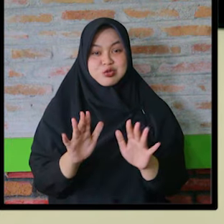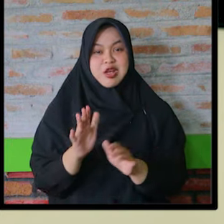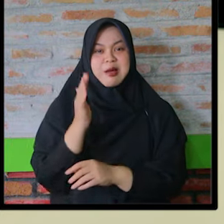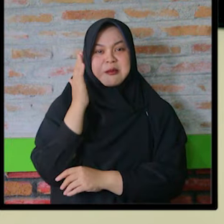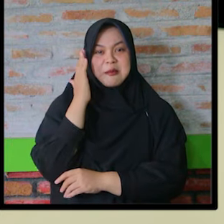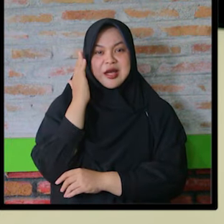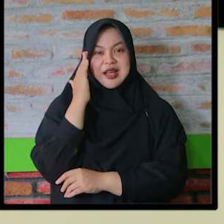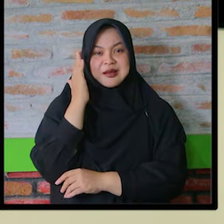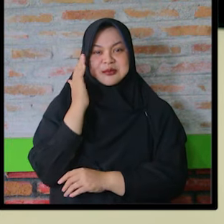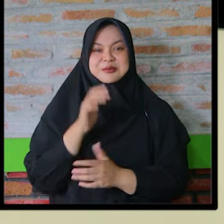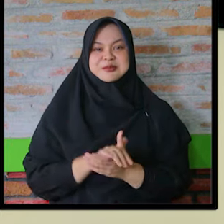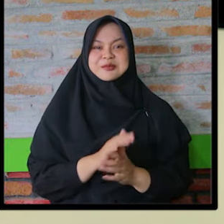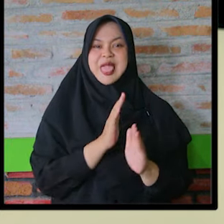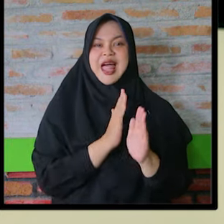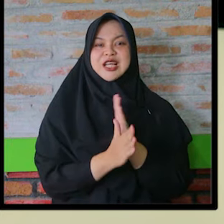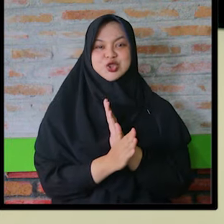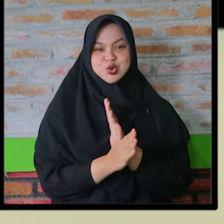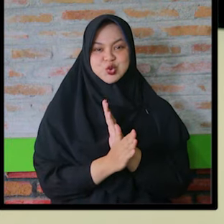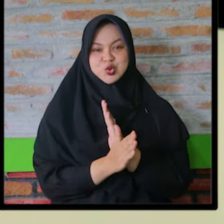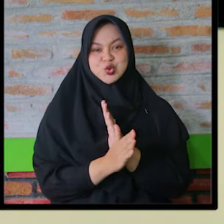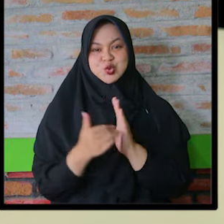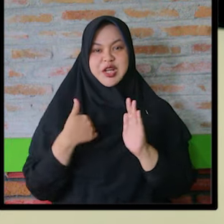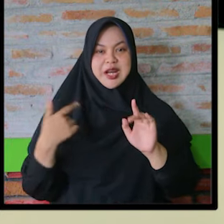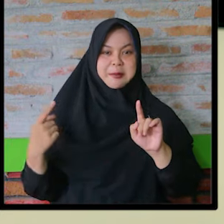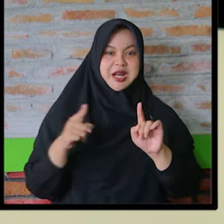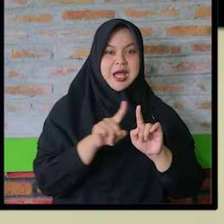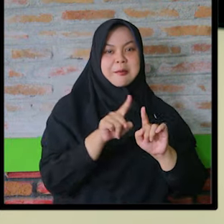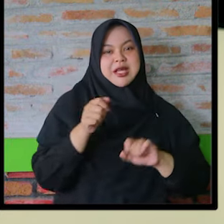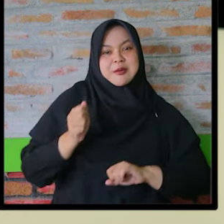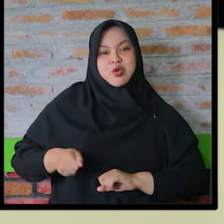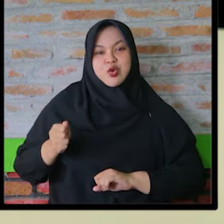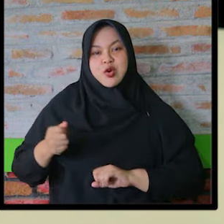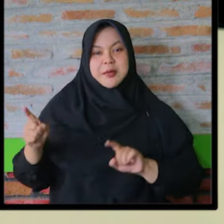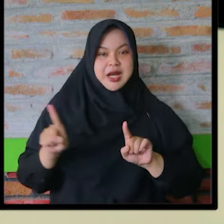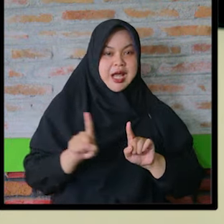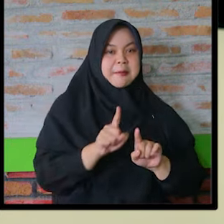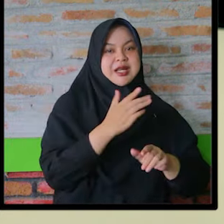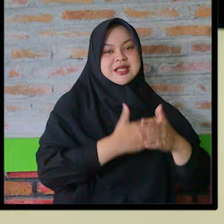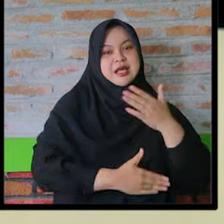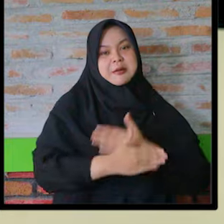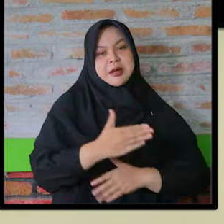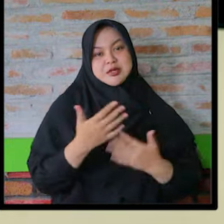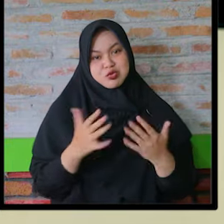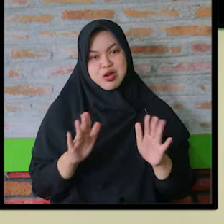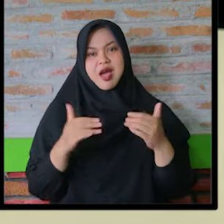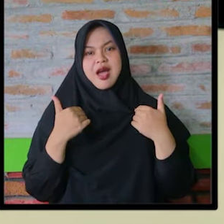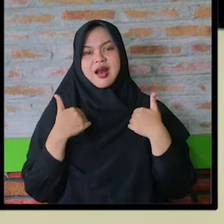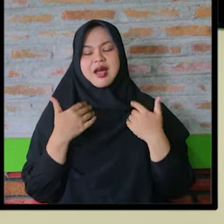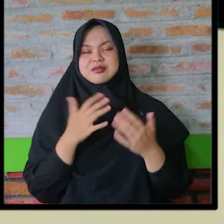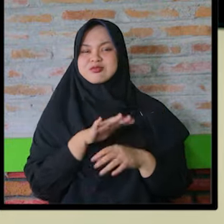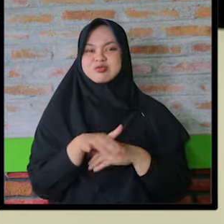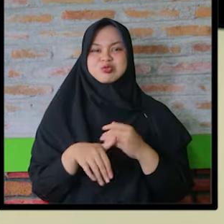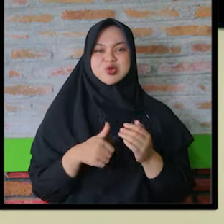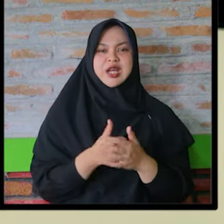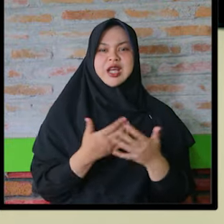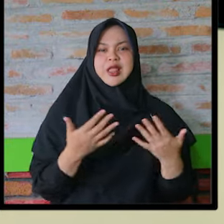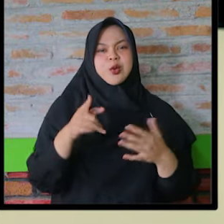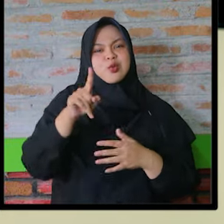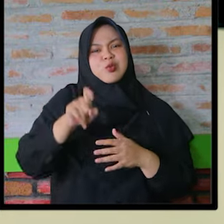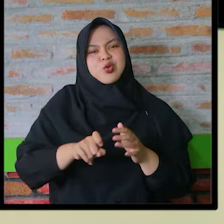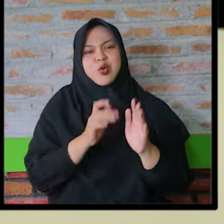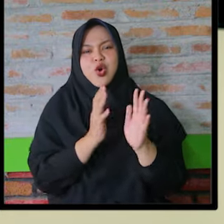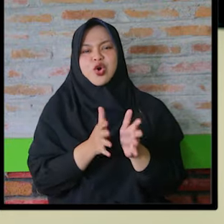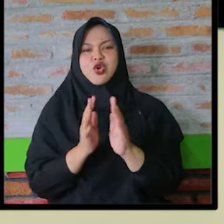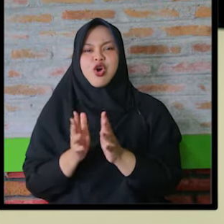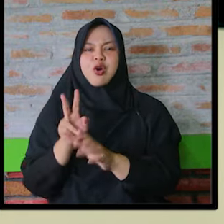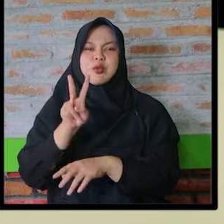sudah langsung sudah ada pendamping hukumnya sudah ada pendamping disabilitasnya sudah ada jadi itu kan butuh ngobrol